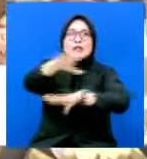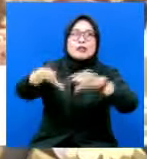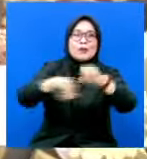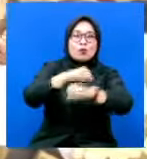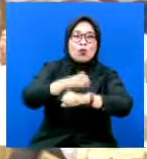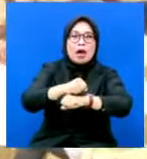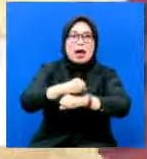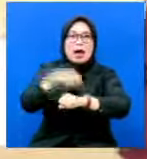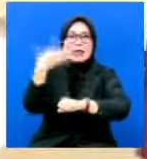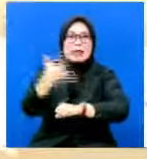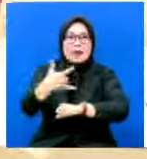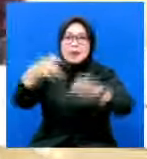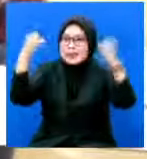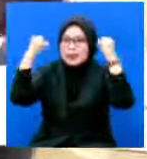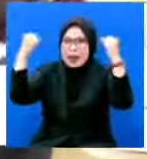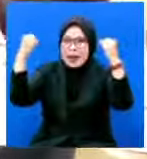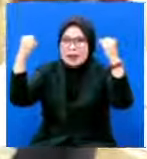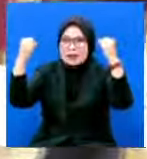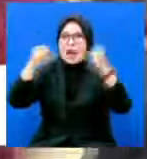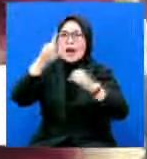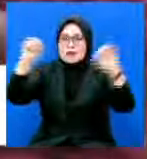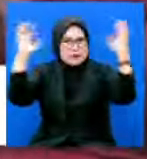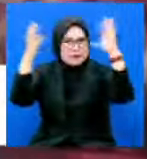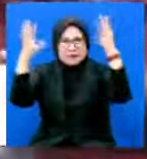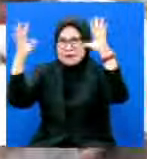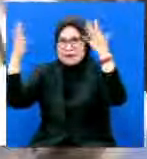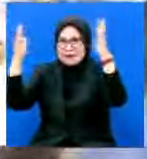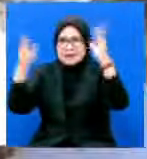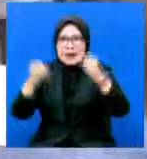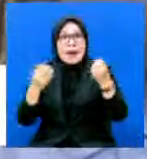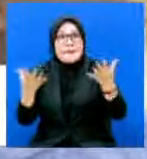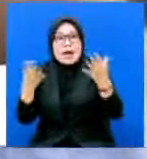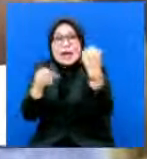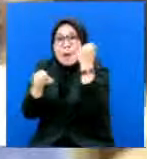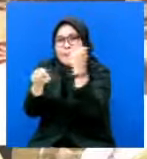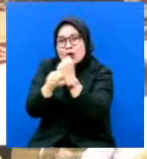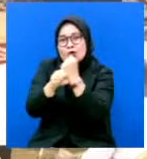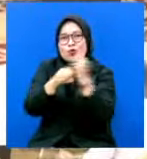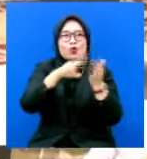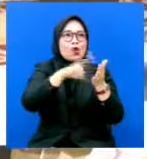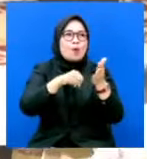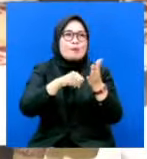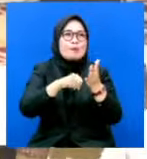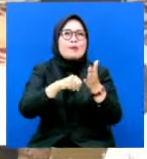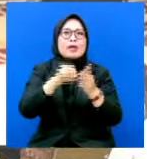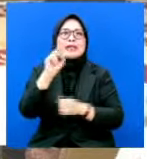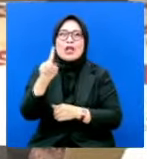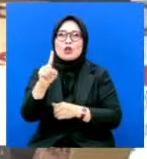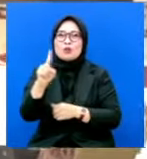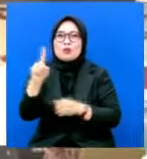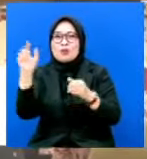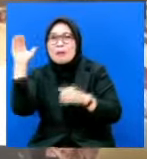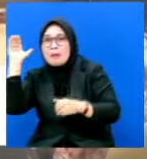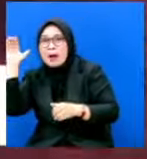podium ini Semangat boleh Applause yang meriah Sekali lagi saya ingin dengar mana pendukung dari Pasangan calon nomor urut satu